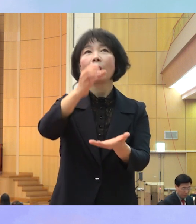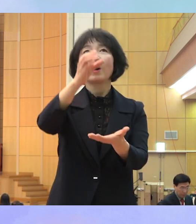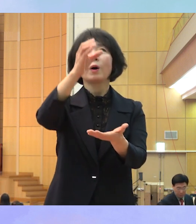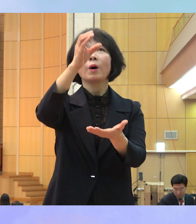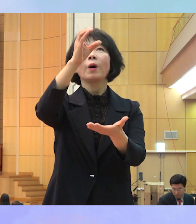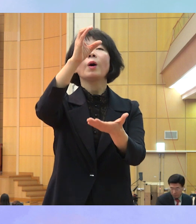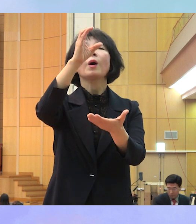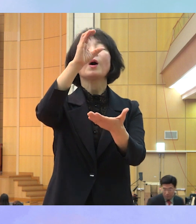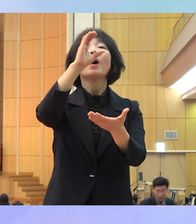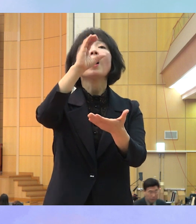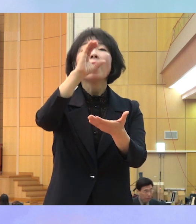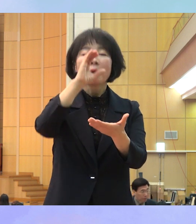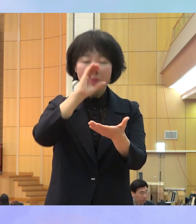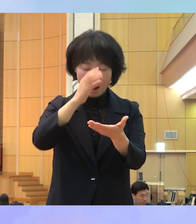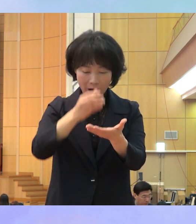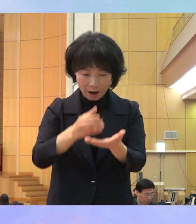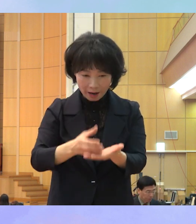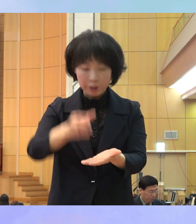양식이요